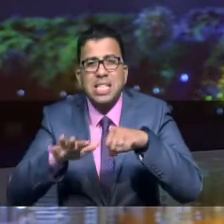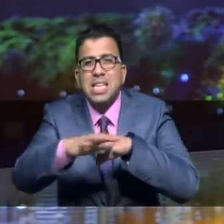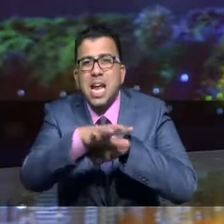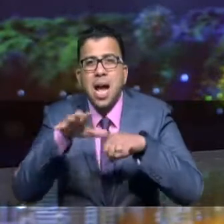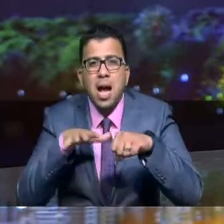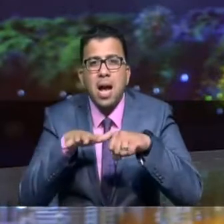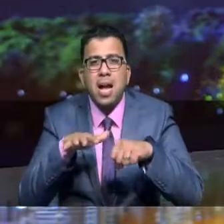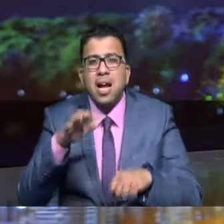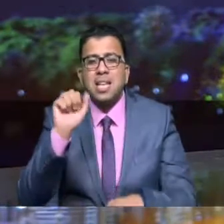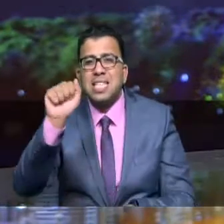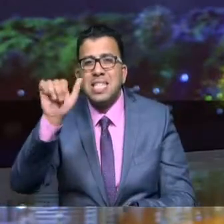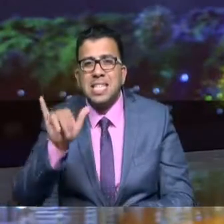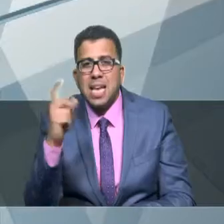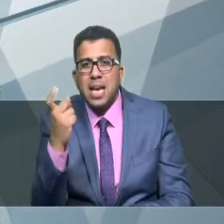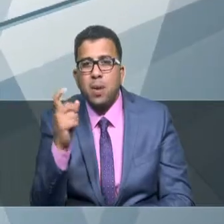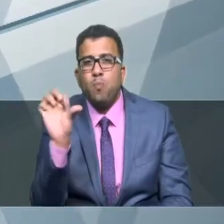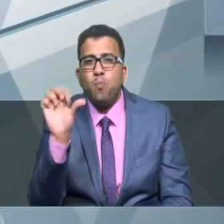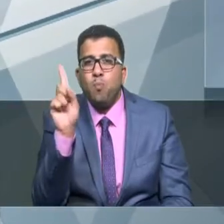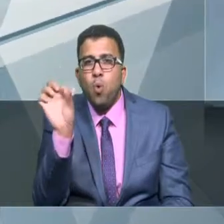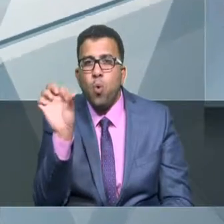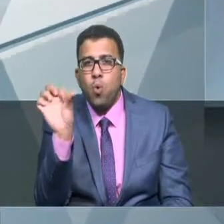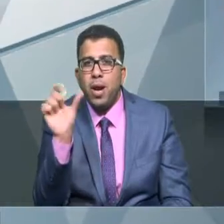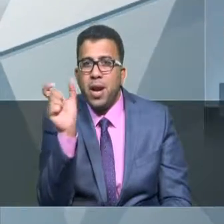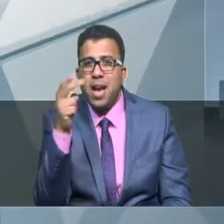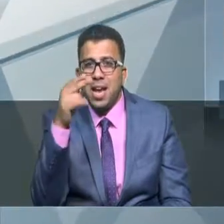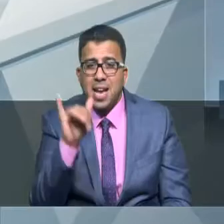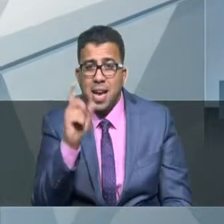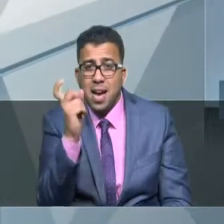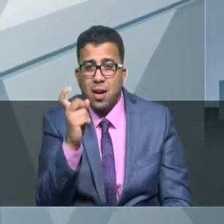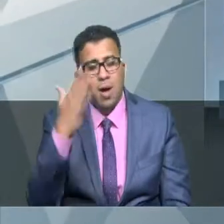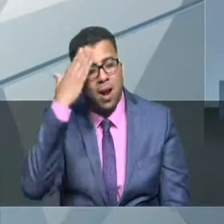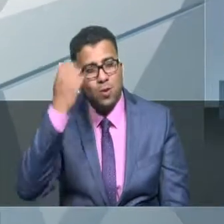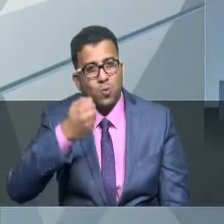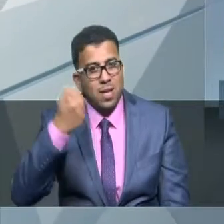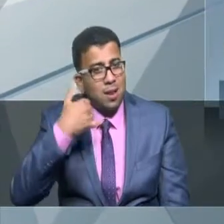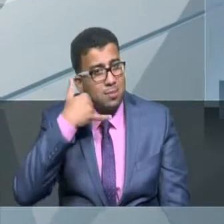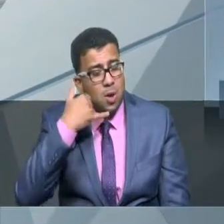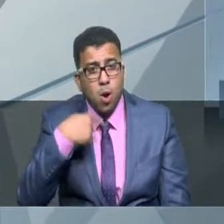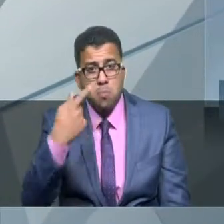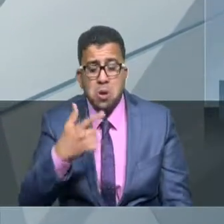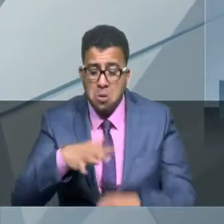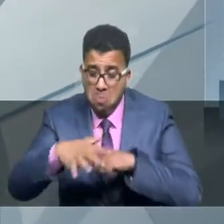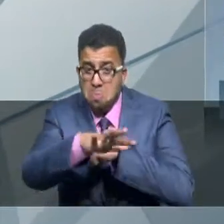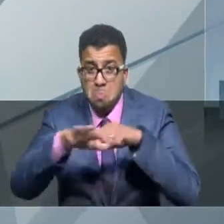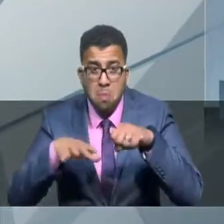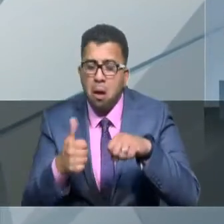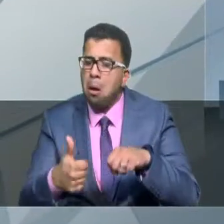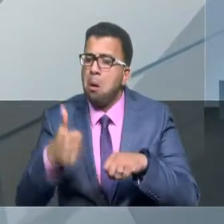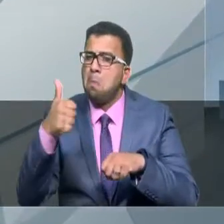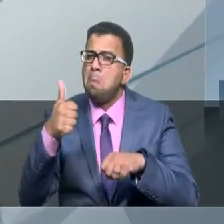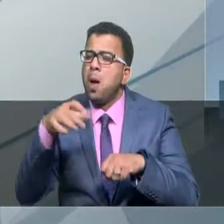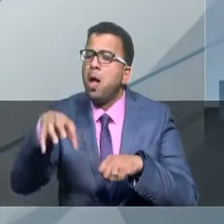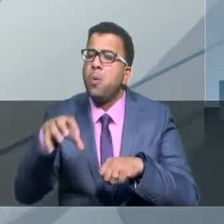صيربونعير. مسي عليك ومسي على المشاهدين. تعتبر جزيرة صيربونعير من أجمل الجزر الموجودة عندنا في